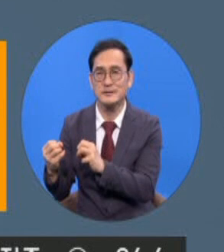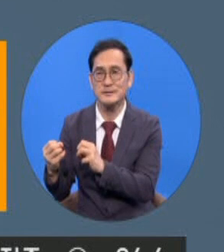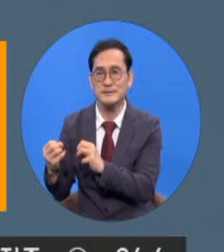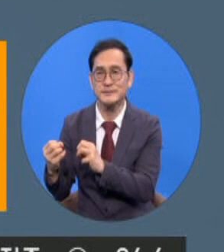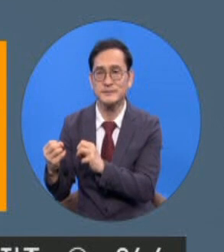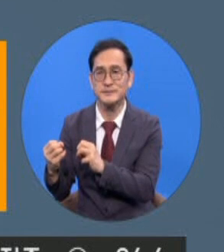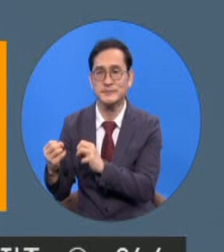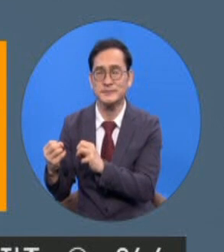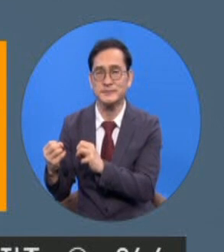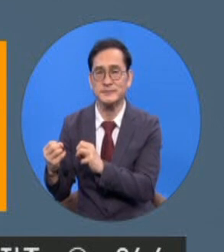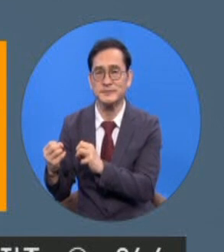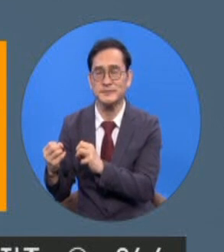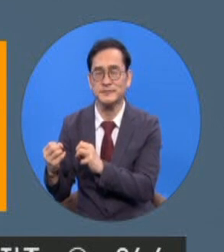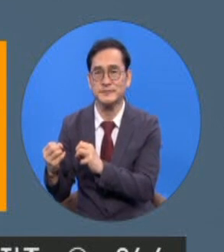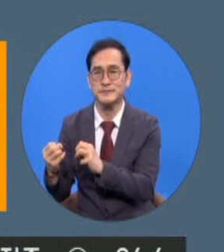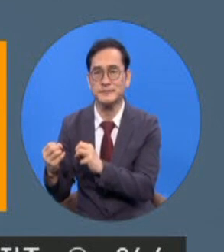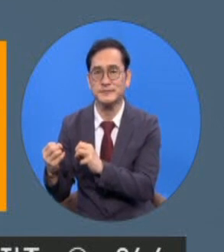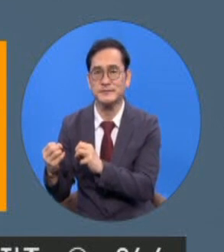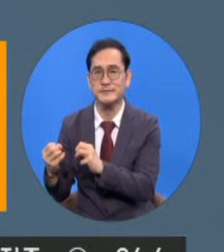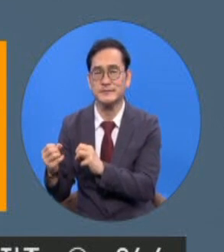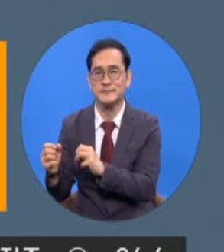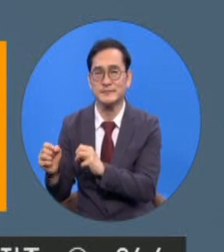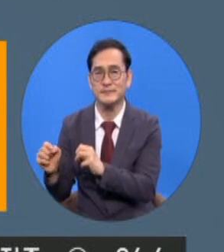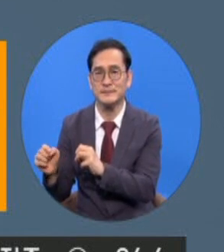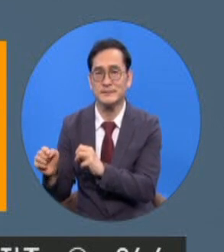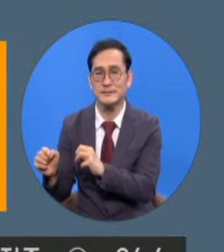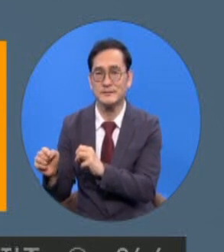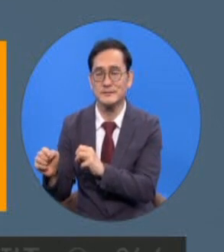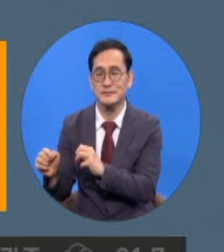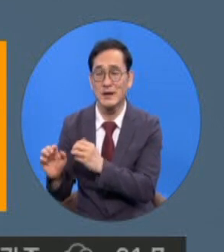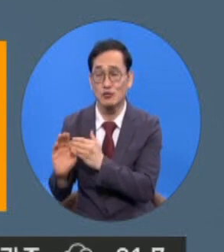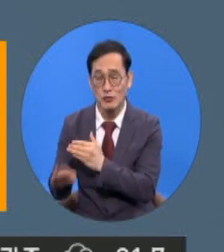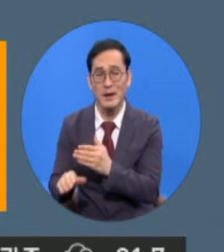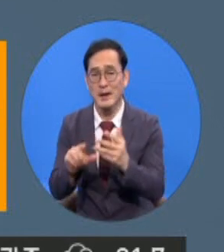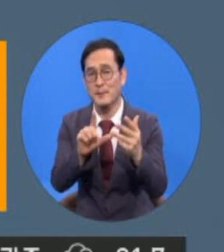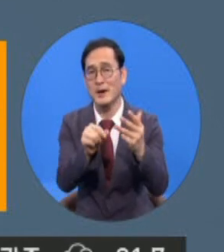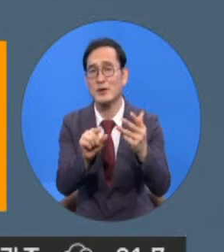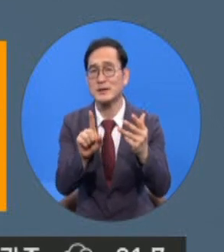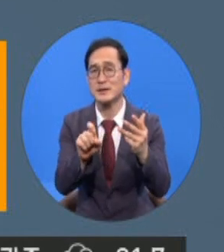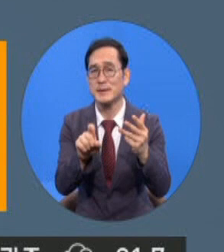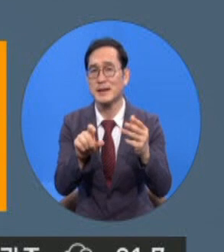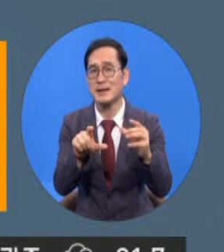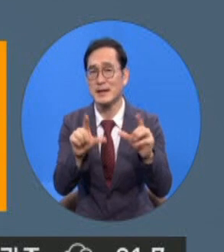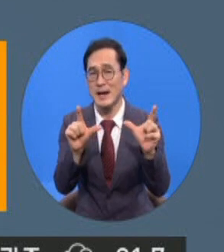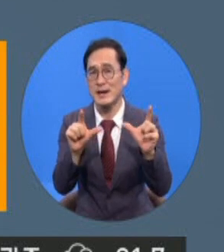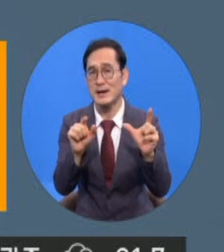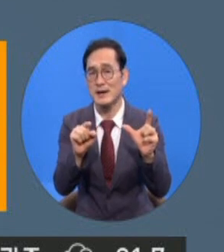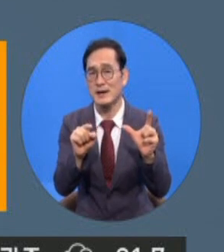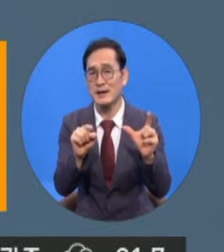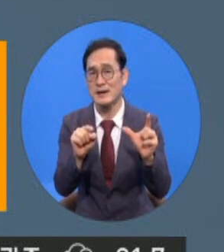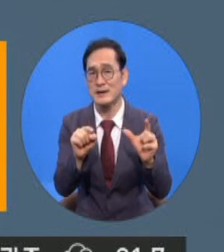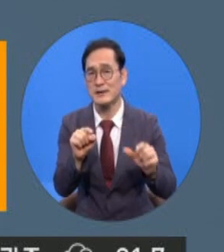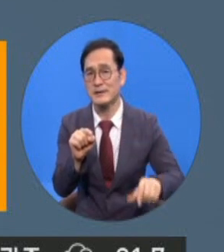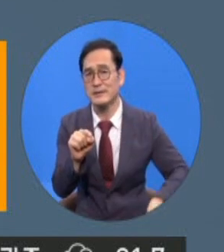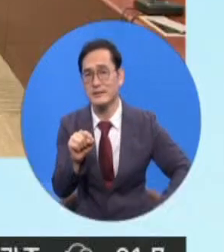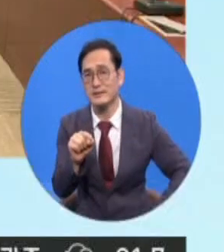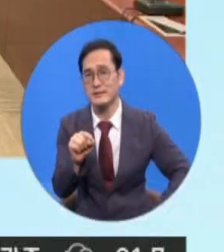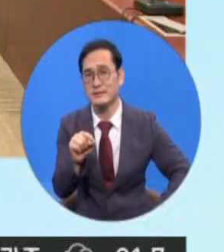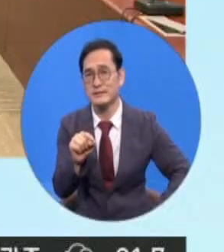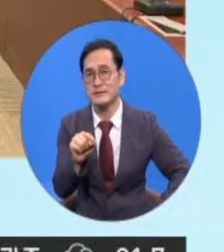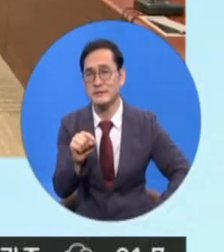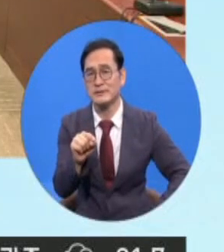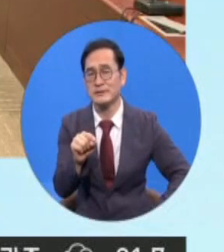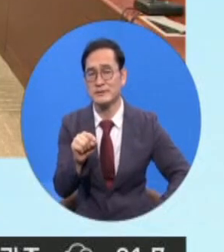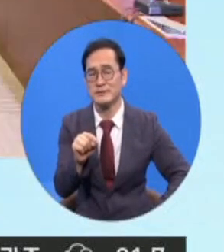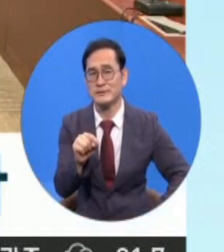굉장히 하게 고민했다 그러잖아요 근데 이때는 8월 10일이면 윤석렬 후보가 입당을 했어 후에 역에는 상당히 큰